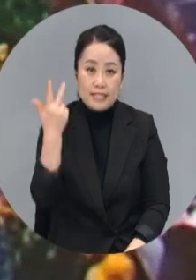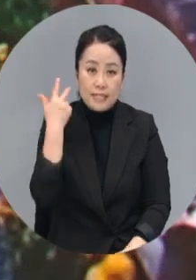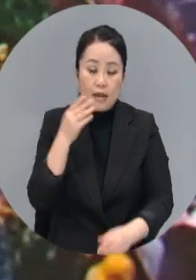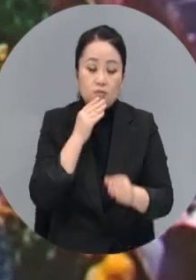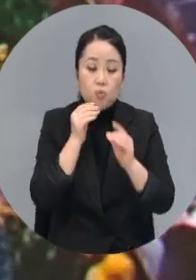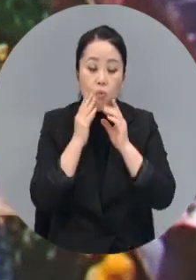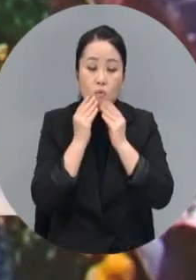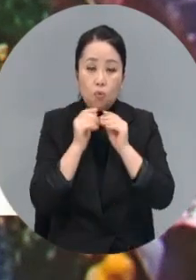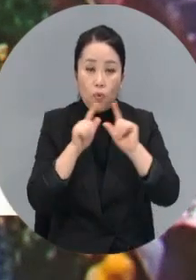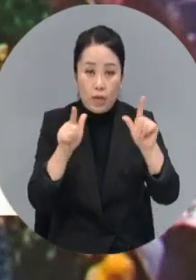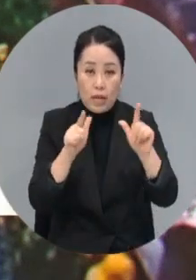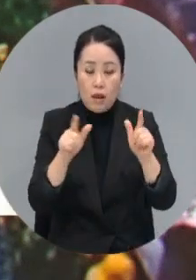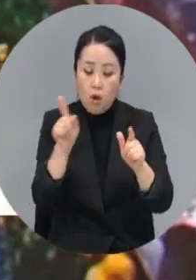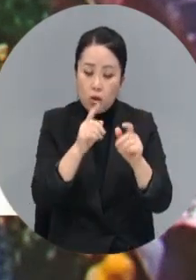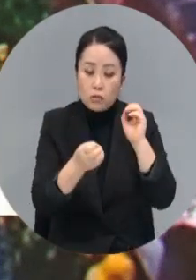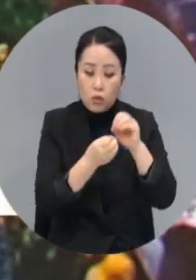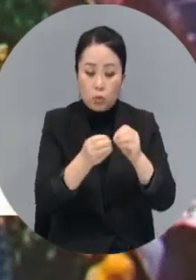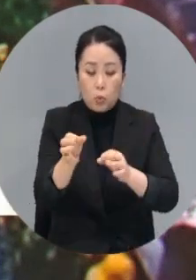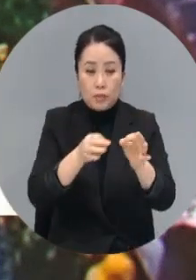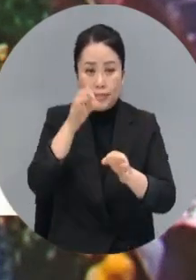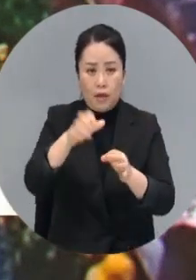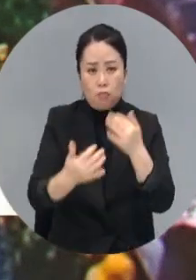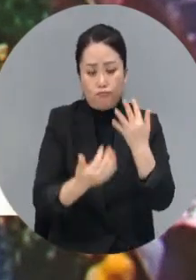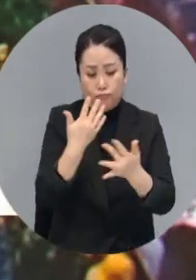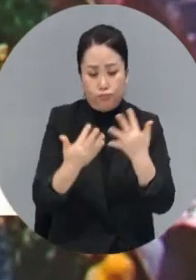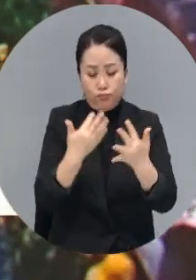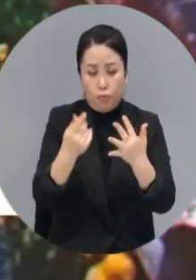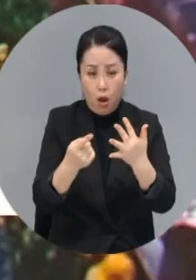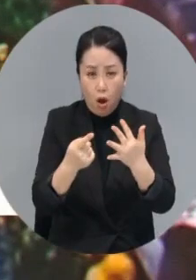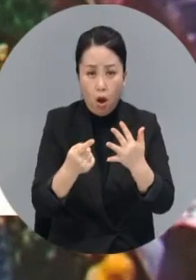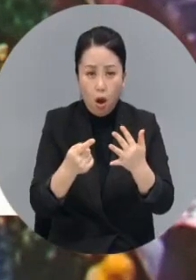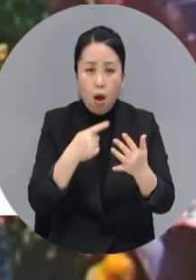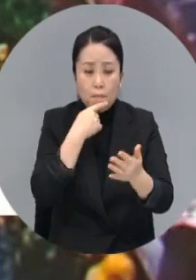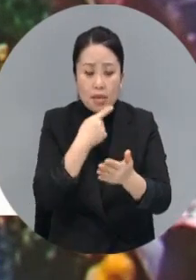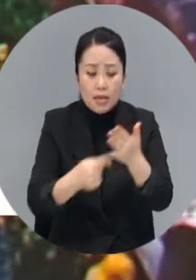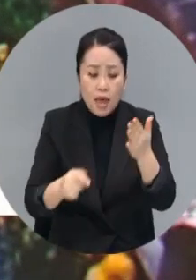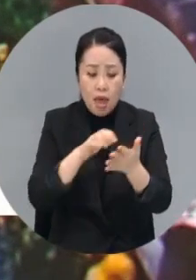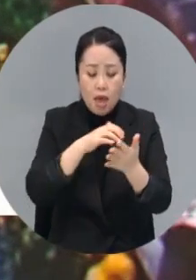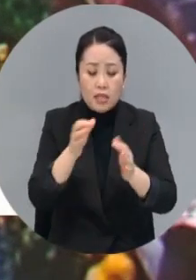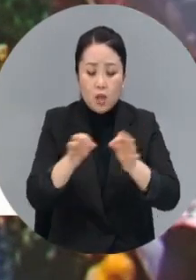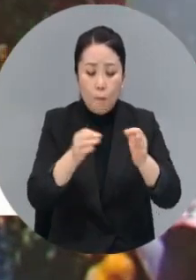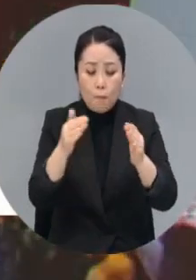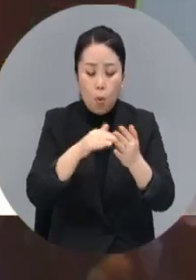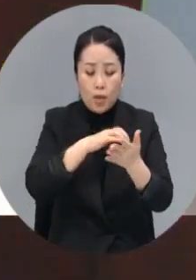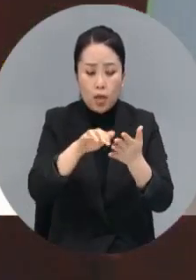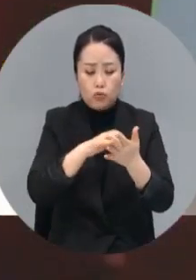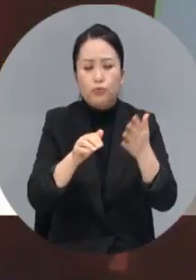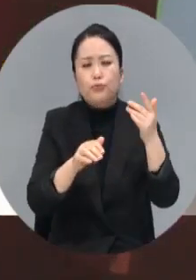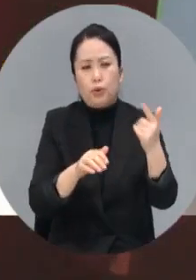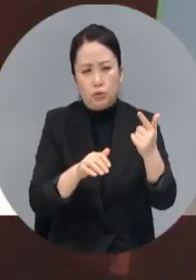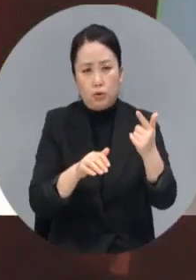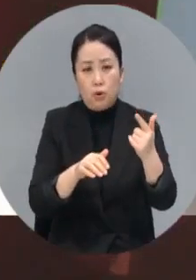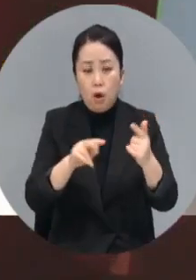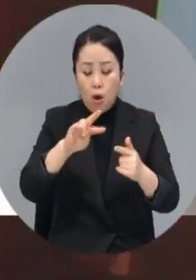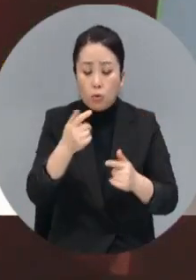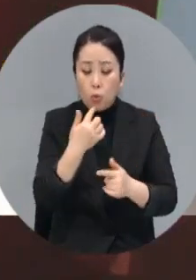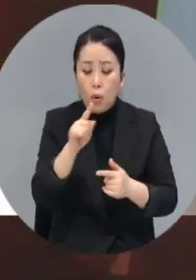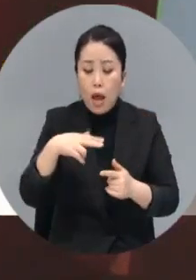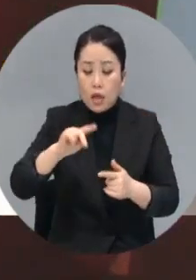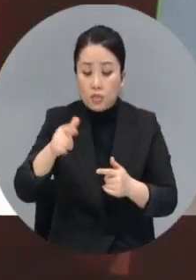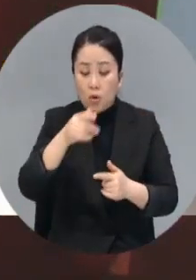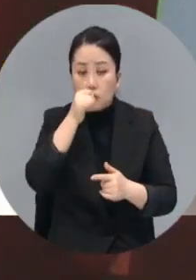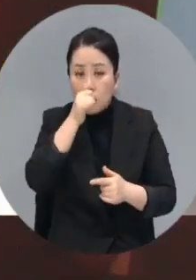지난 주말 한 전통시장에서 불이 나 6개 점포가 피해를 입었습니다. 시장 안에는 소화전이 설치돼